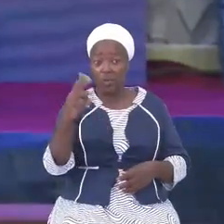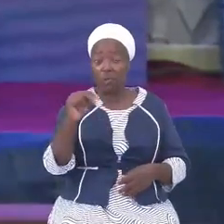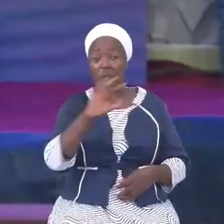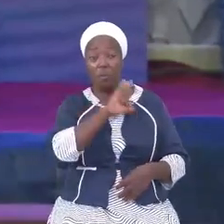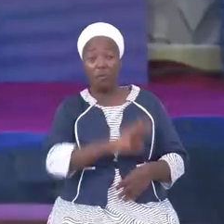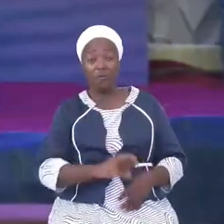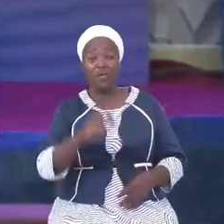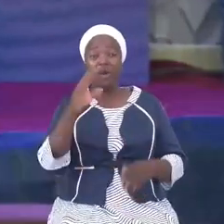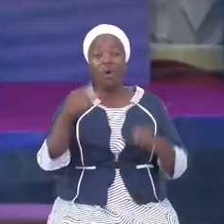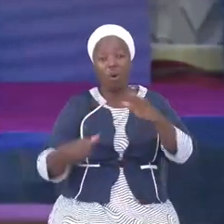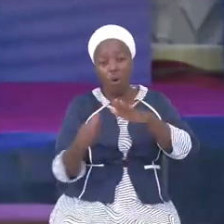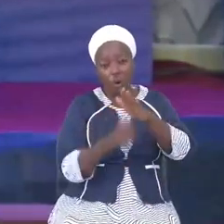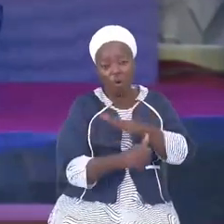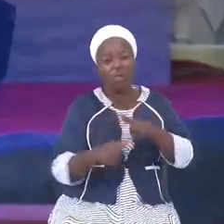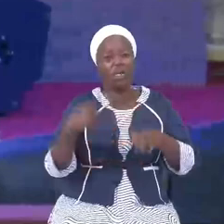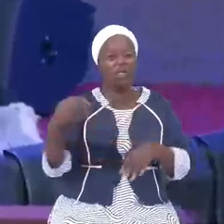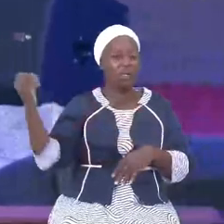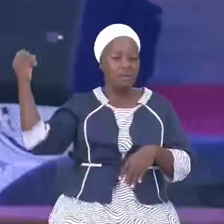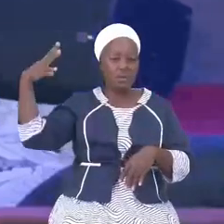Il n'y a pas de plaisir.